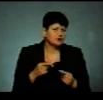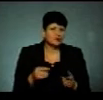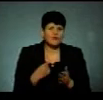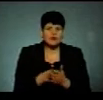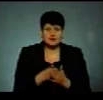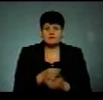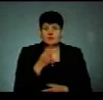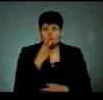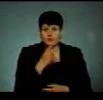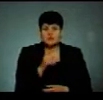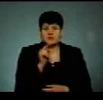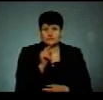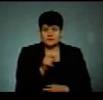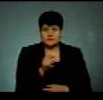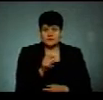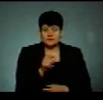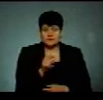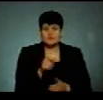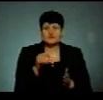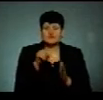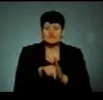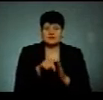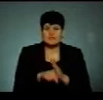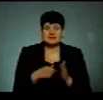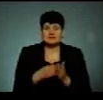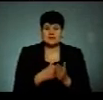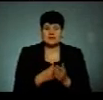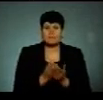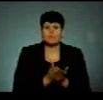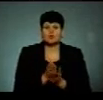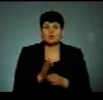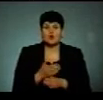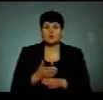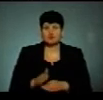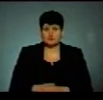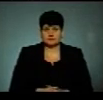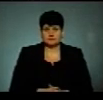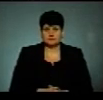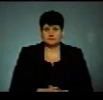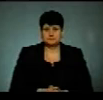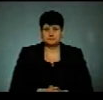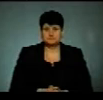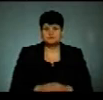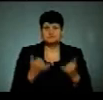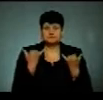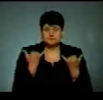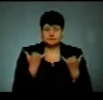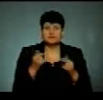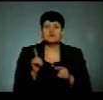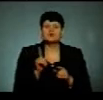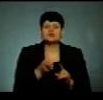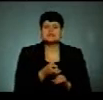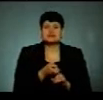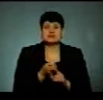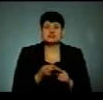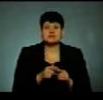побачите в ній, в складі ціни, послугу з розподілу. Зараз від чого залежить